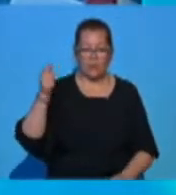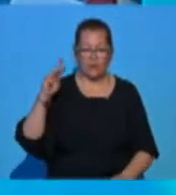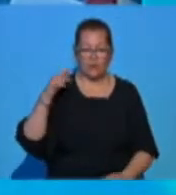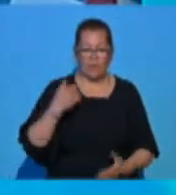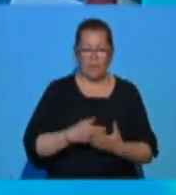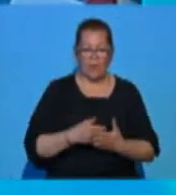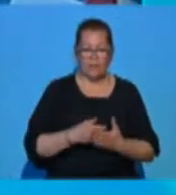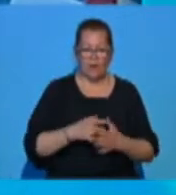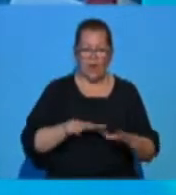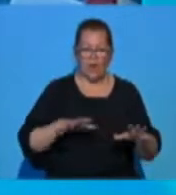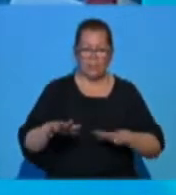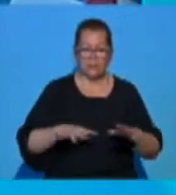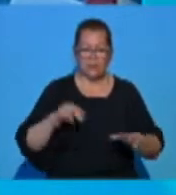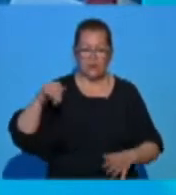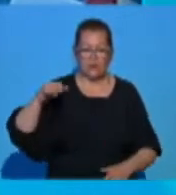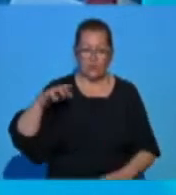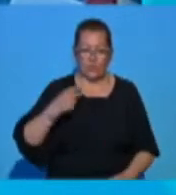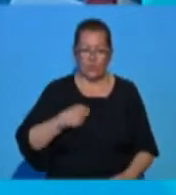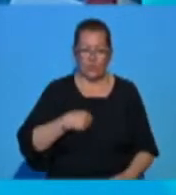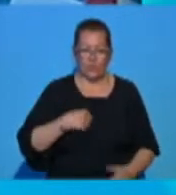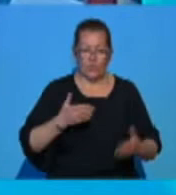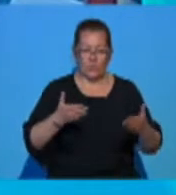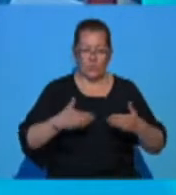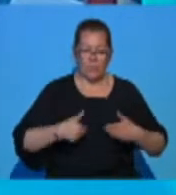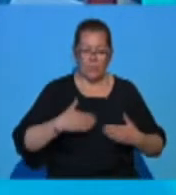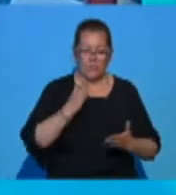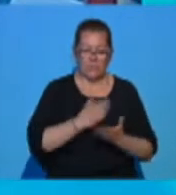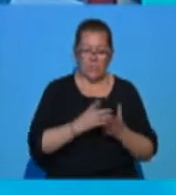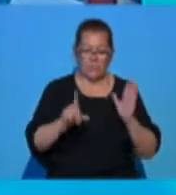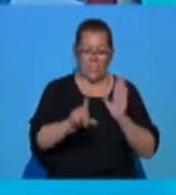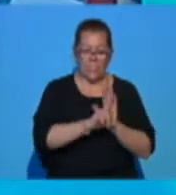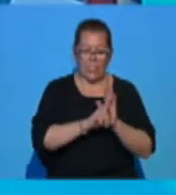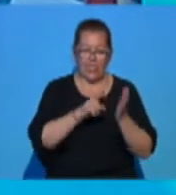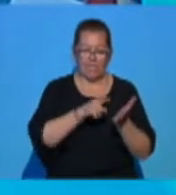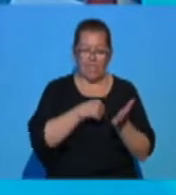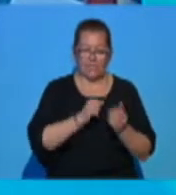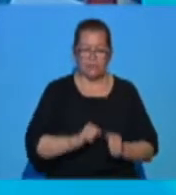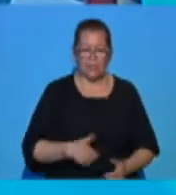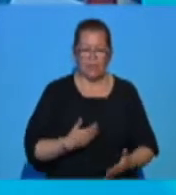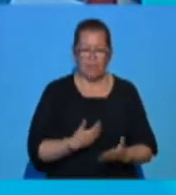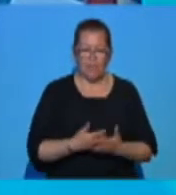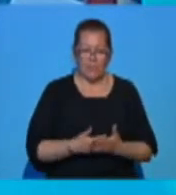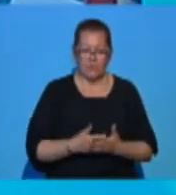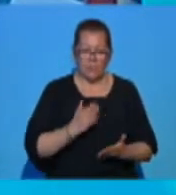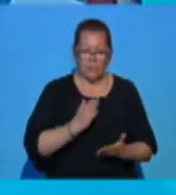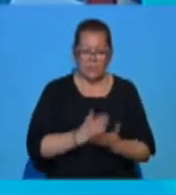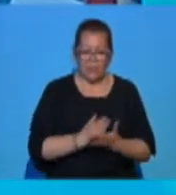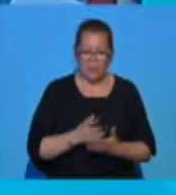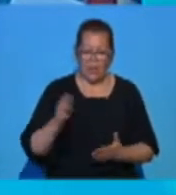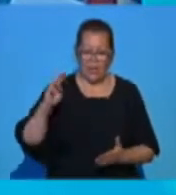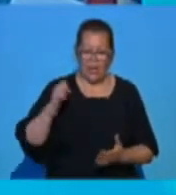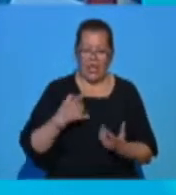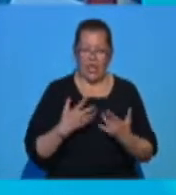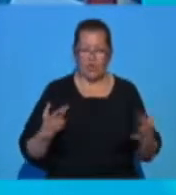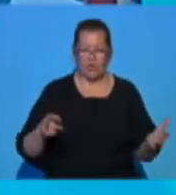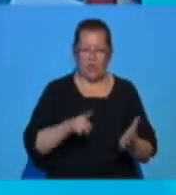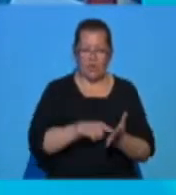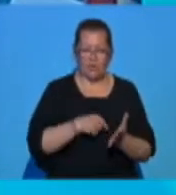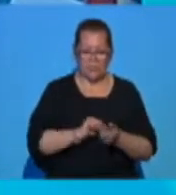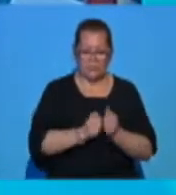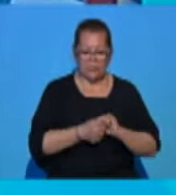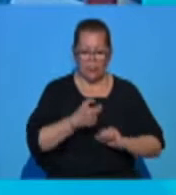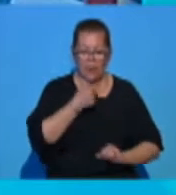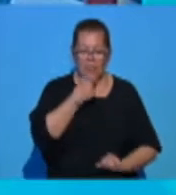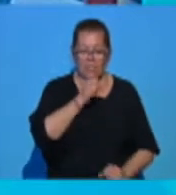pentru Activități Nucleare nu pot beneficia de drepturile legale la pensie din cauza unei hârtii. Recalcularea pensiilor sau a